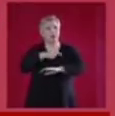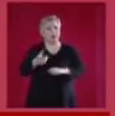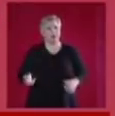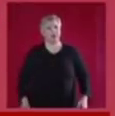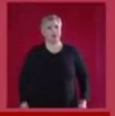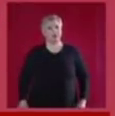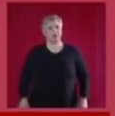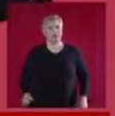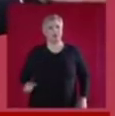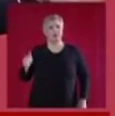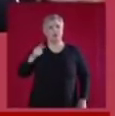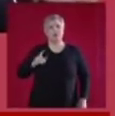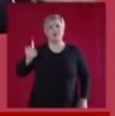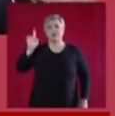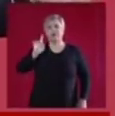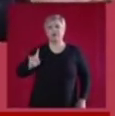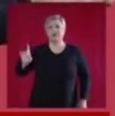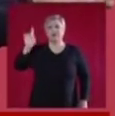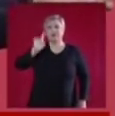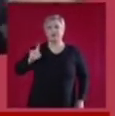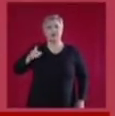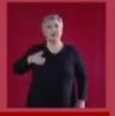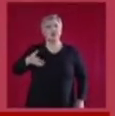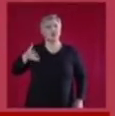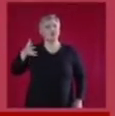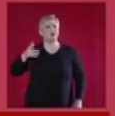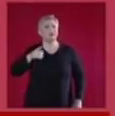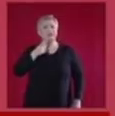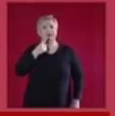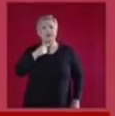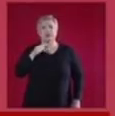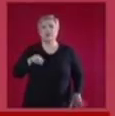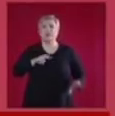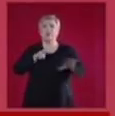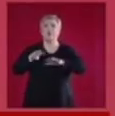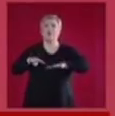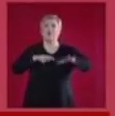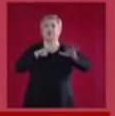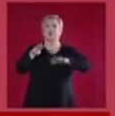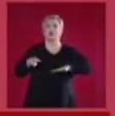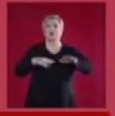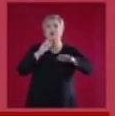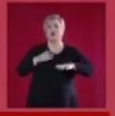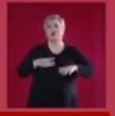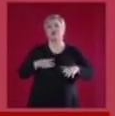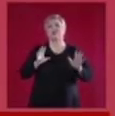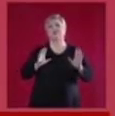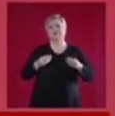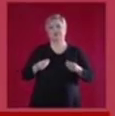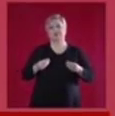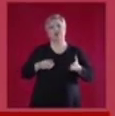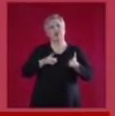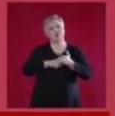μητσοτάκη ότι το οκτάωρο είναι ξεπερασμένο τι διαφορά έχει και τι διαφορά έχουν αν